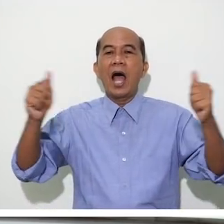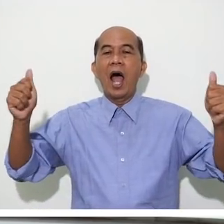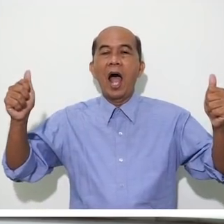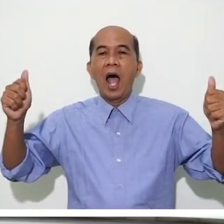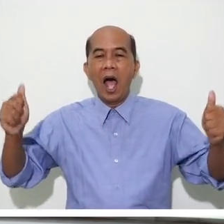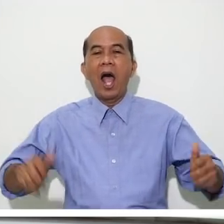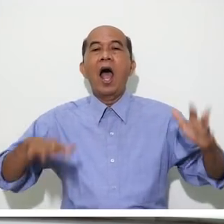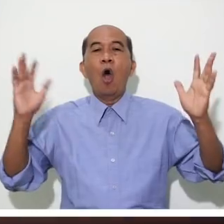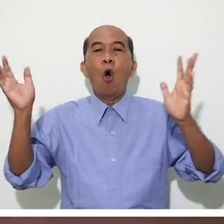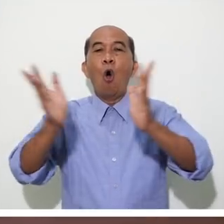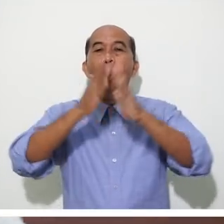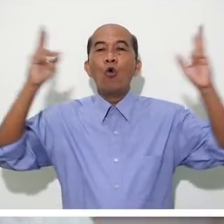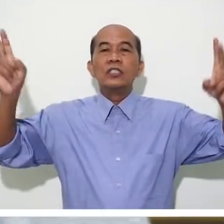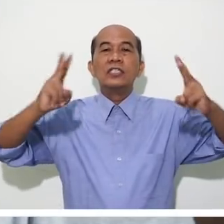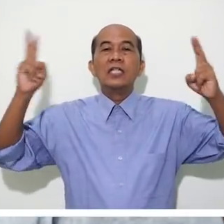Hosiana,